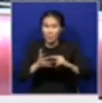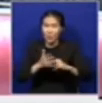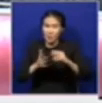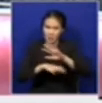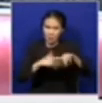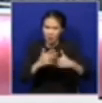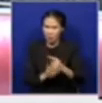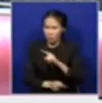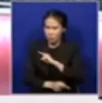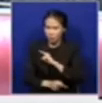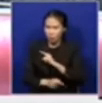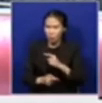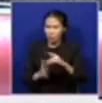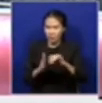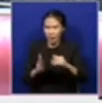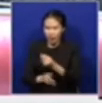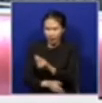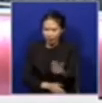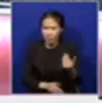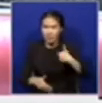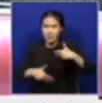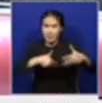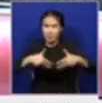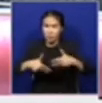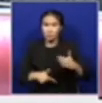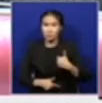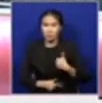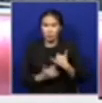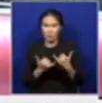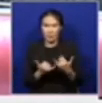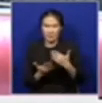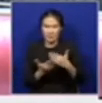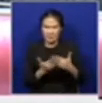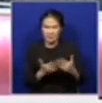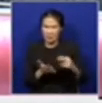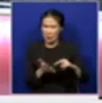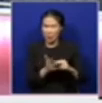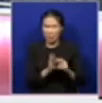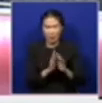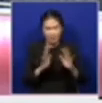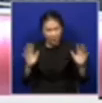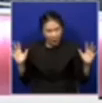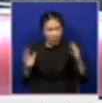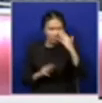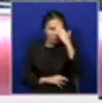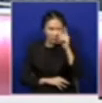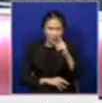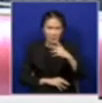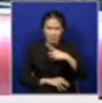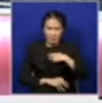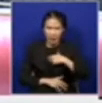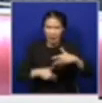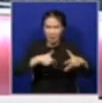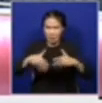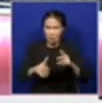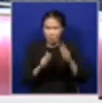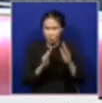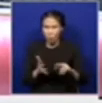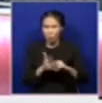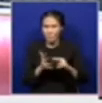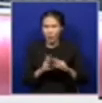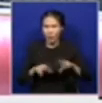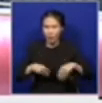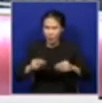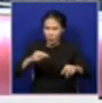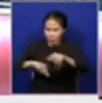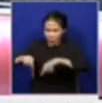เราใช้การจัดซื้อจัดจ้างในจำนวนมากๆเพื่อให้เราได้ยาในราคาที่ถูกเพื่อกลับมาดูแลประชา